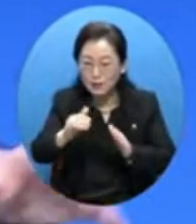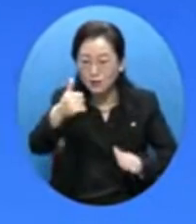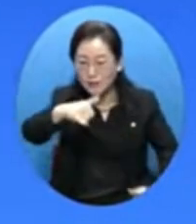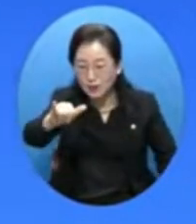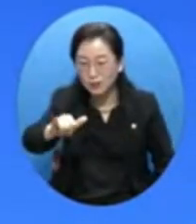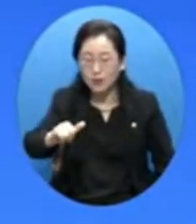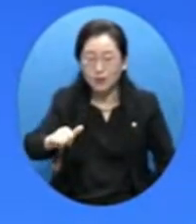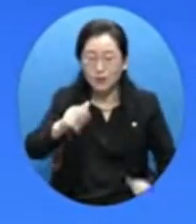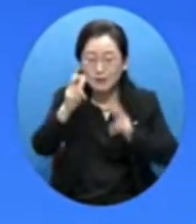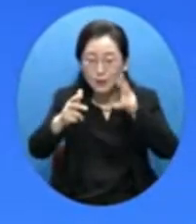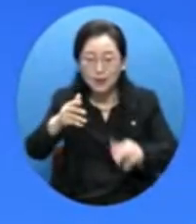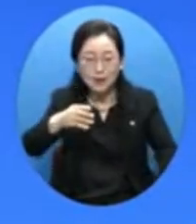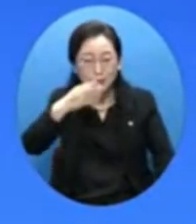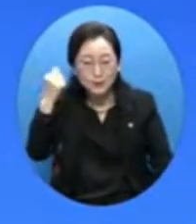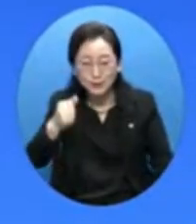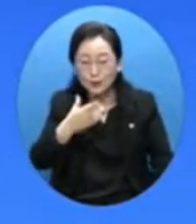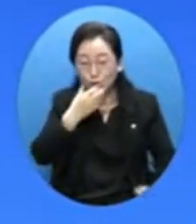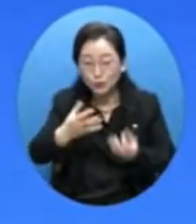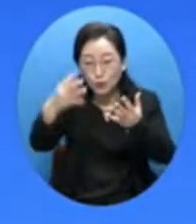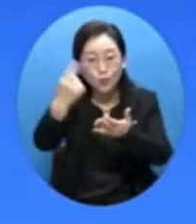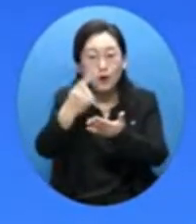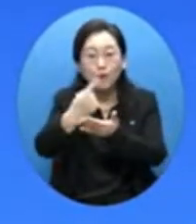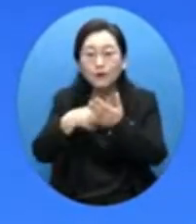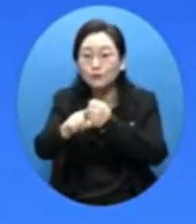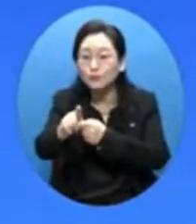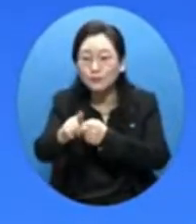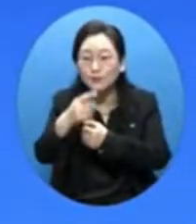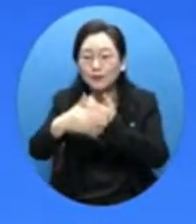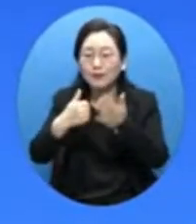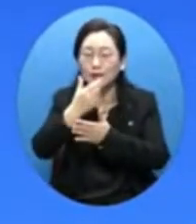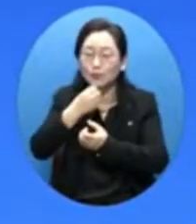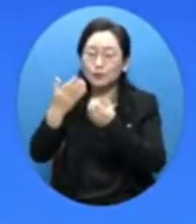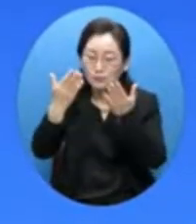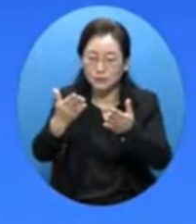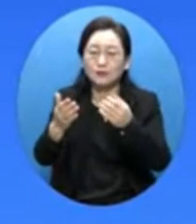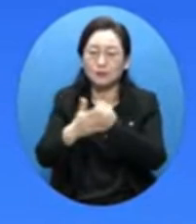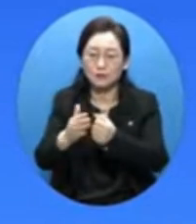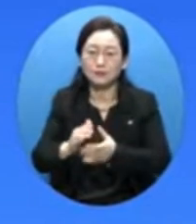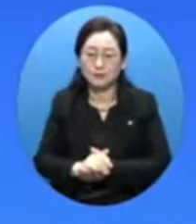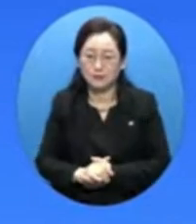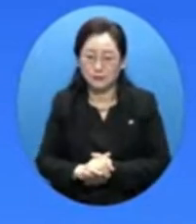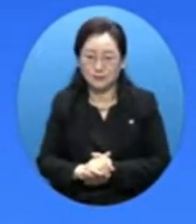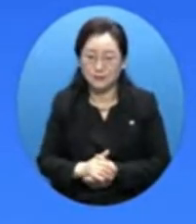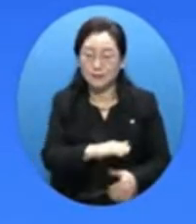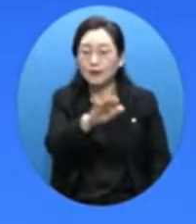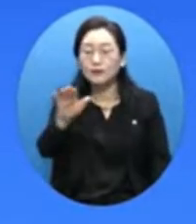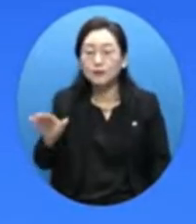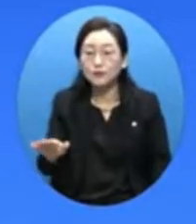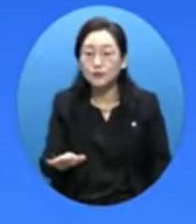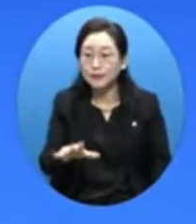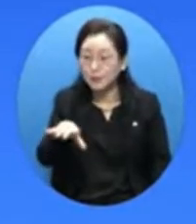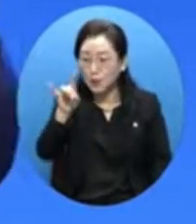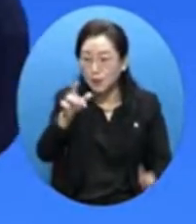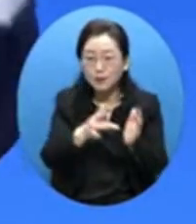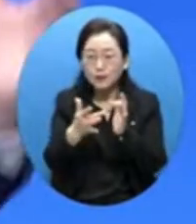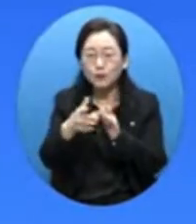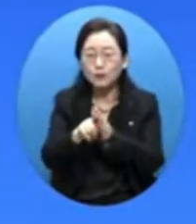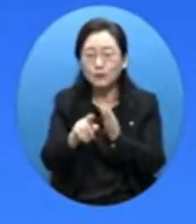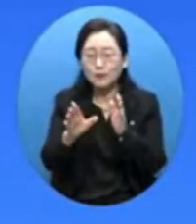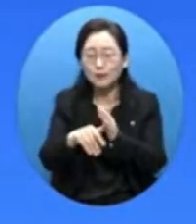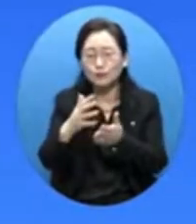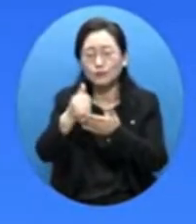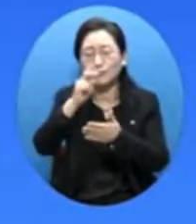사업에 은혜가 있고 축복이 임하는 것은 하나님이 복을 주셔서 그렇게 되는 것입니다. 우리들이 처음 예수님 믿을 때 주여